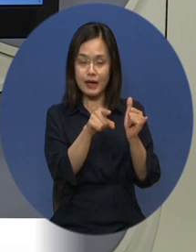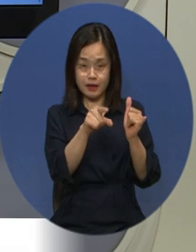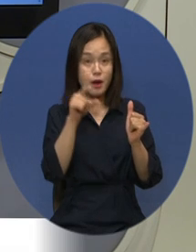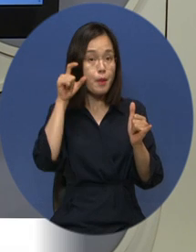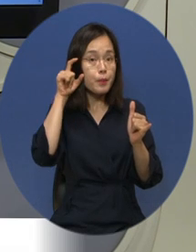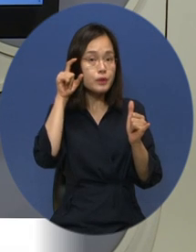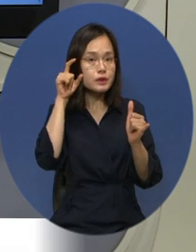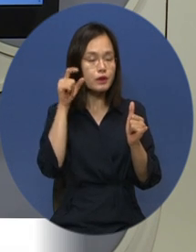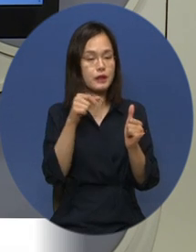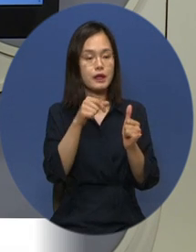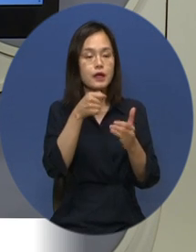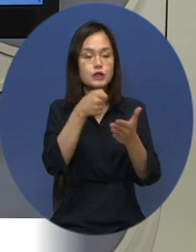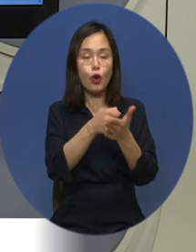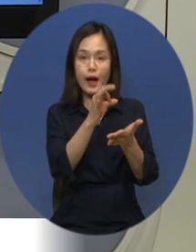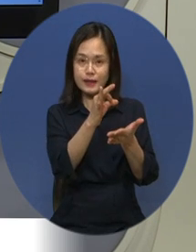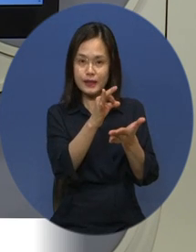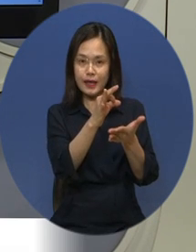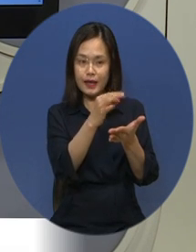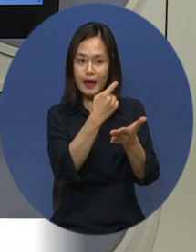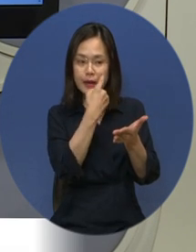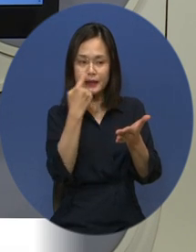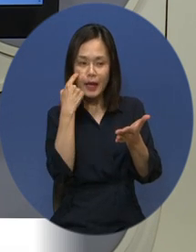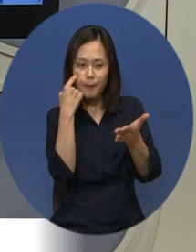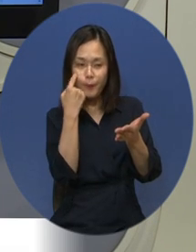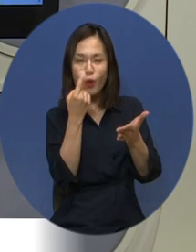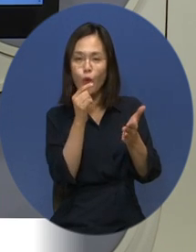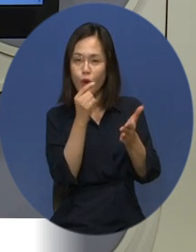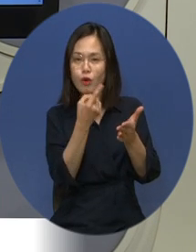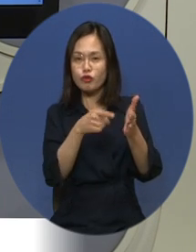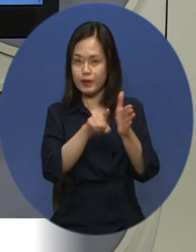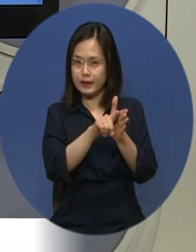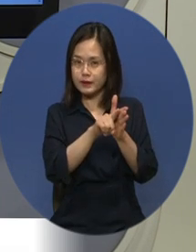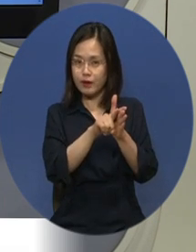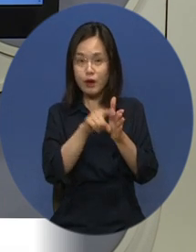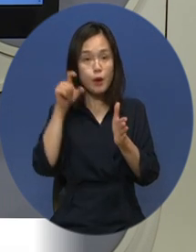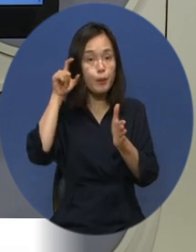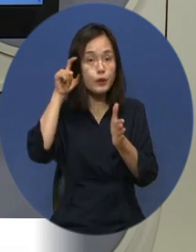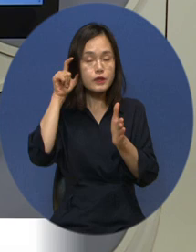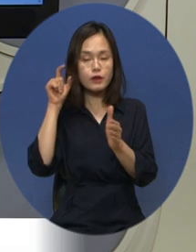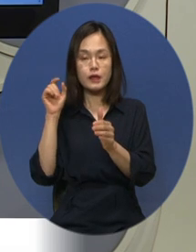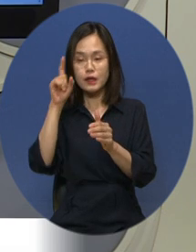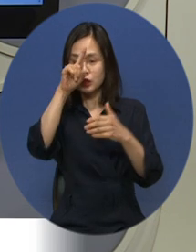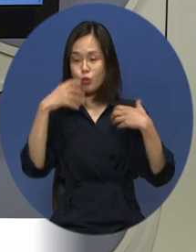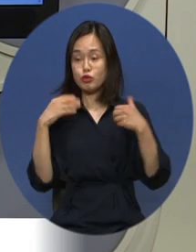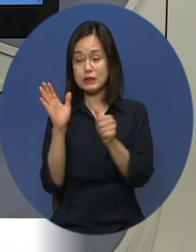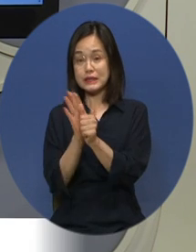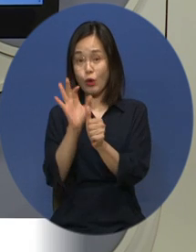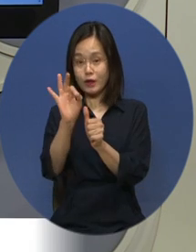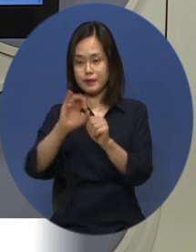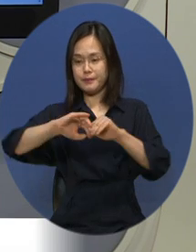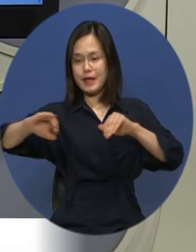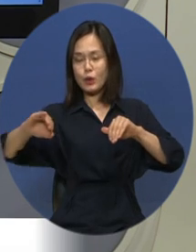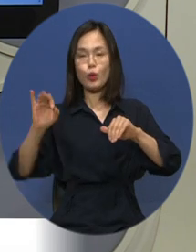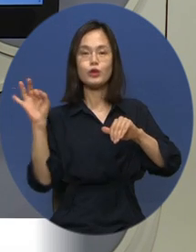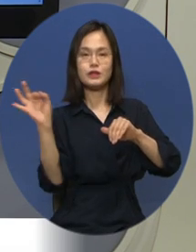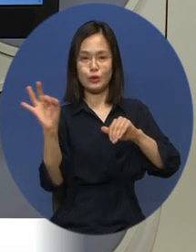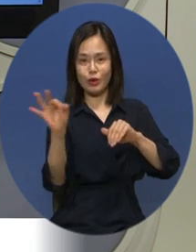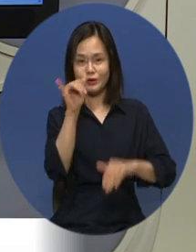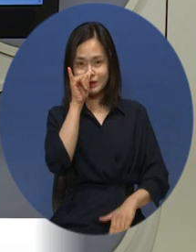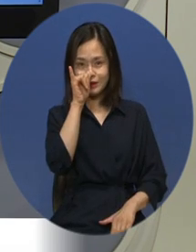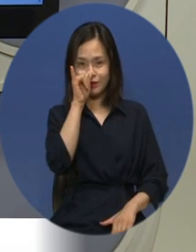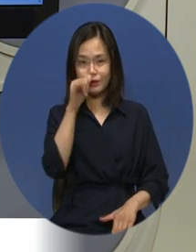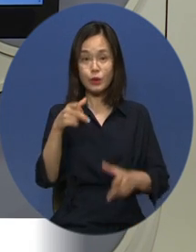담보할 수 있도록 지난 7월부터 보청기 급여 비용을 분리 해서 지급하고 있으며 지난 1일부터 장애인